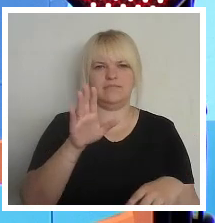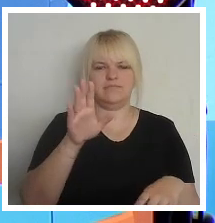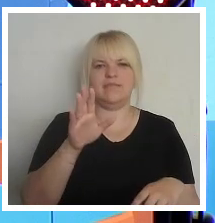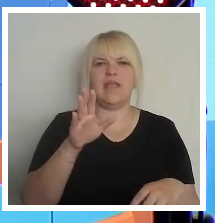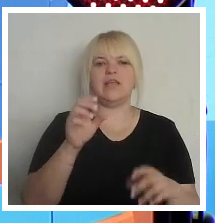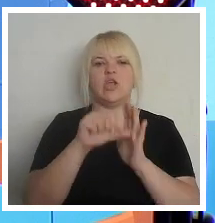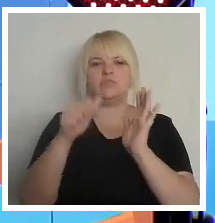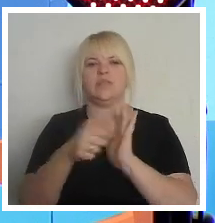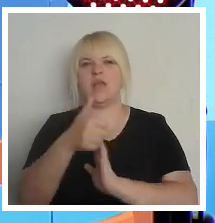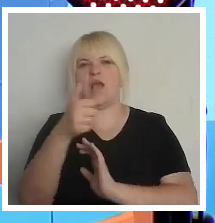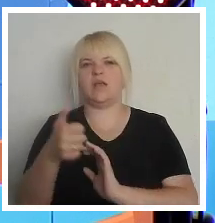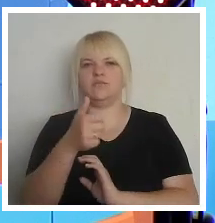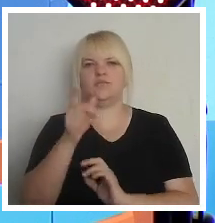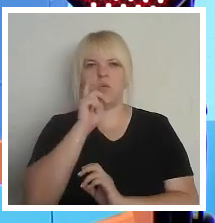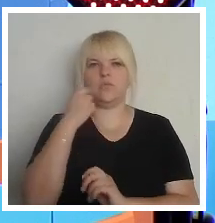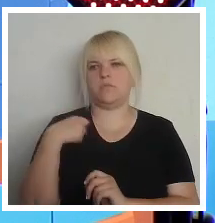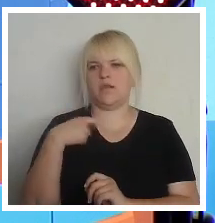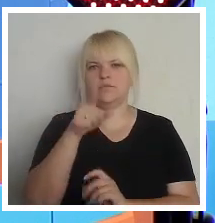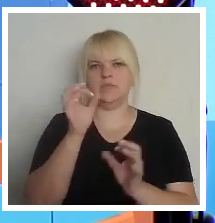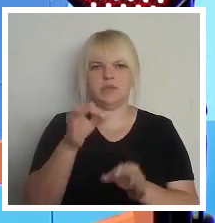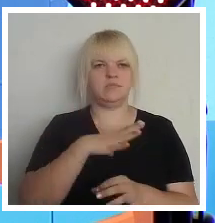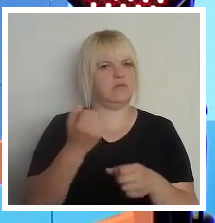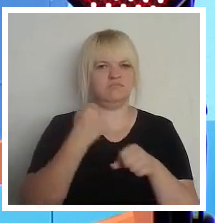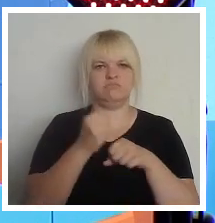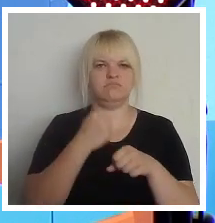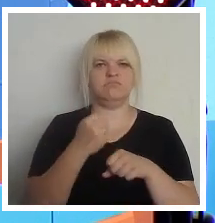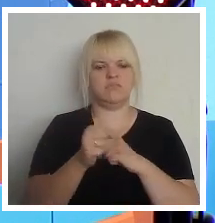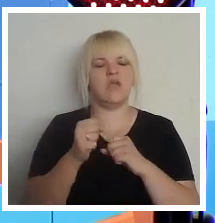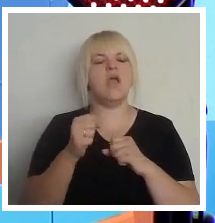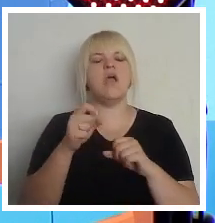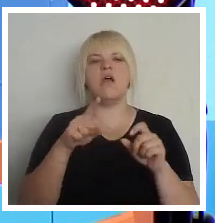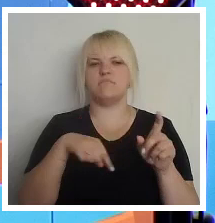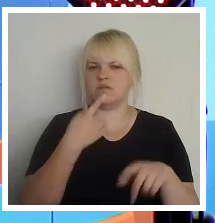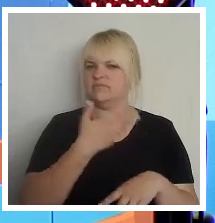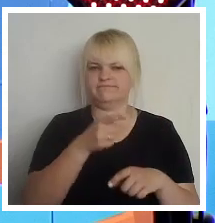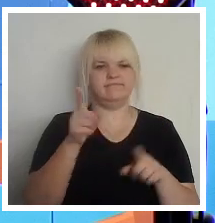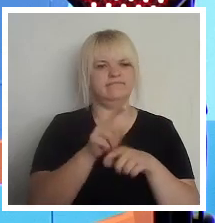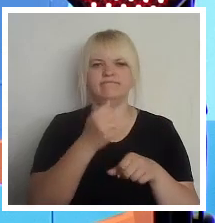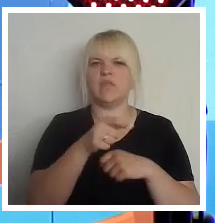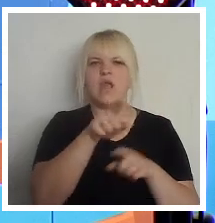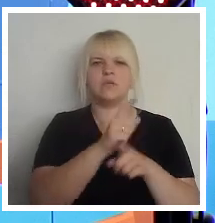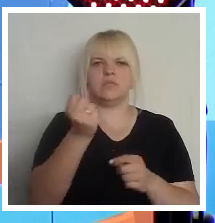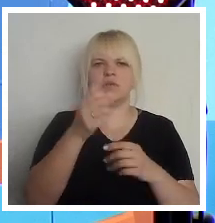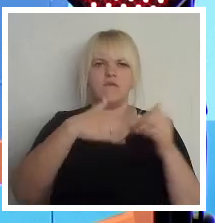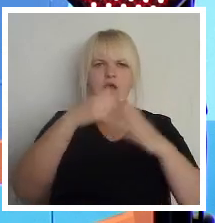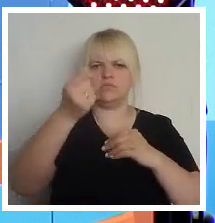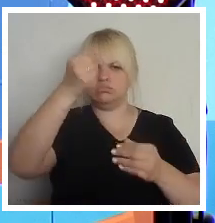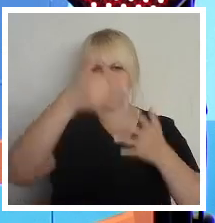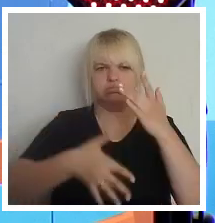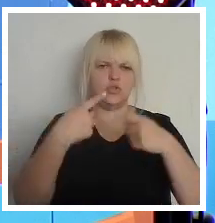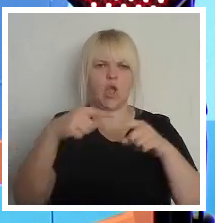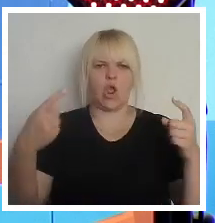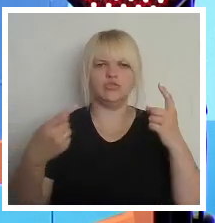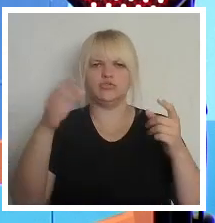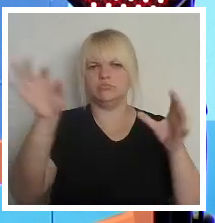16-gadīgu meiteni, kas principā tur bija jau izmantošana, baži par izmantošanu, kur bija kvalitatīvi izvērsts no dažādiem avotiem un citur